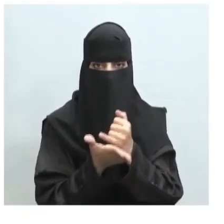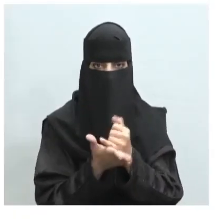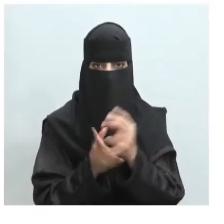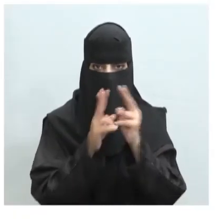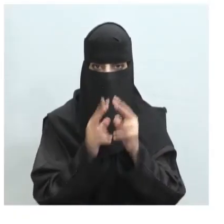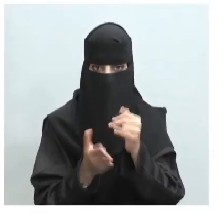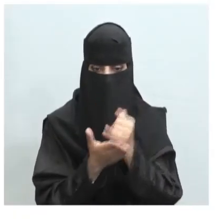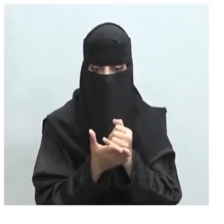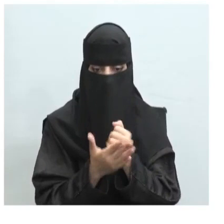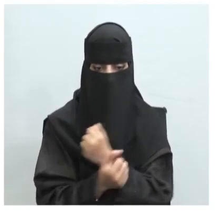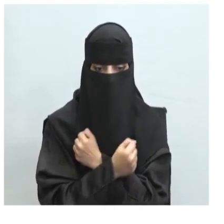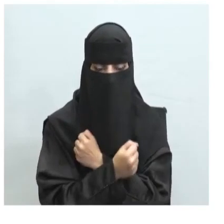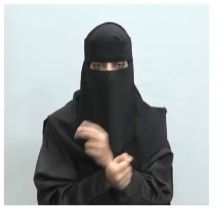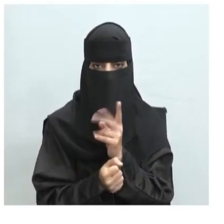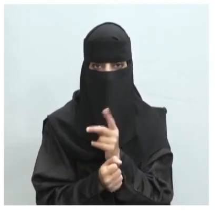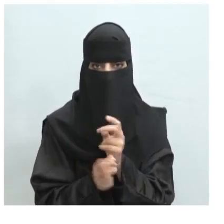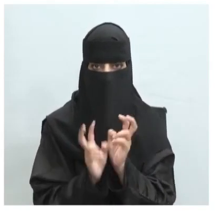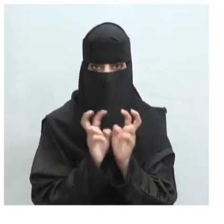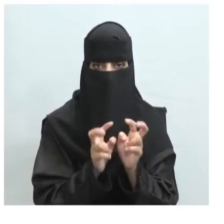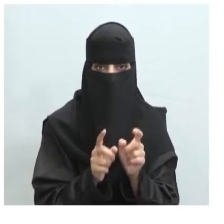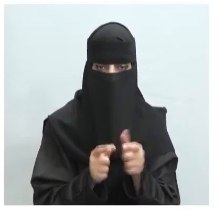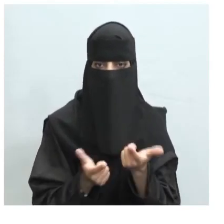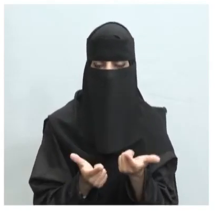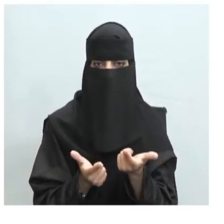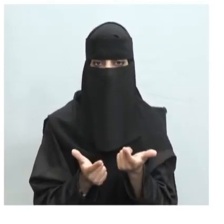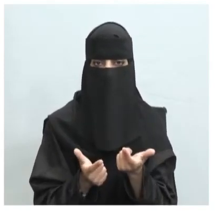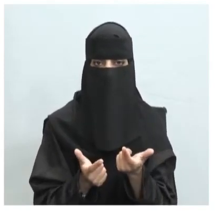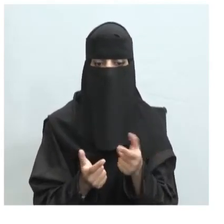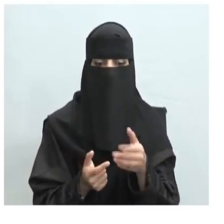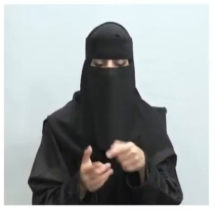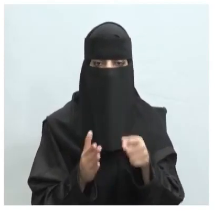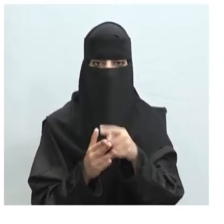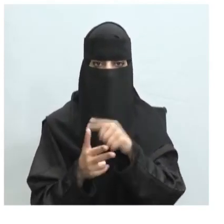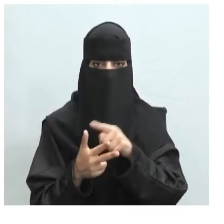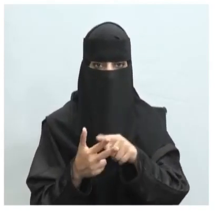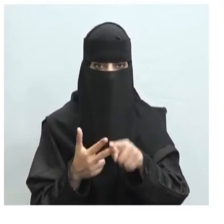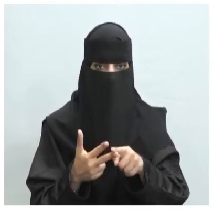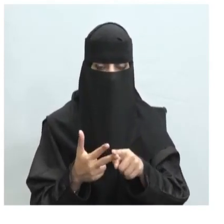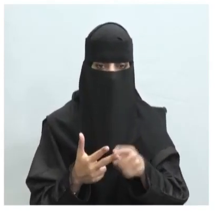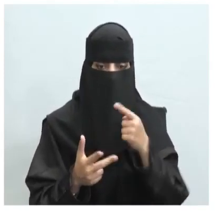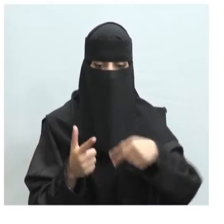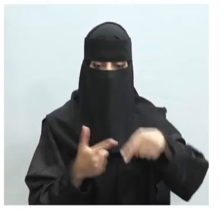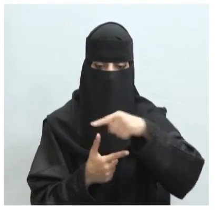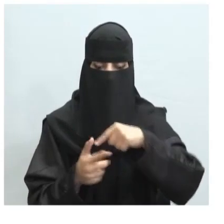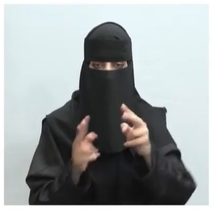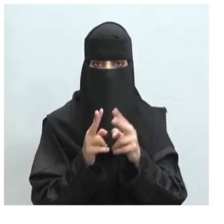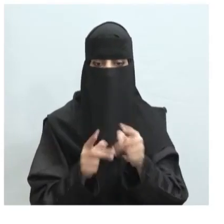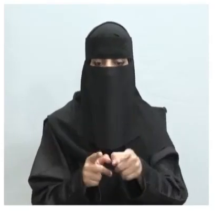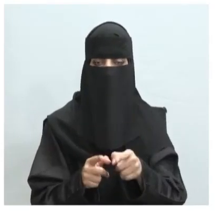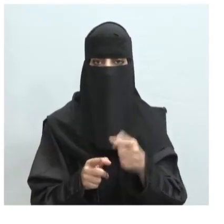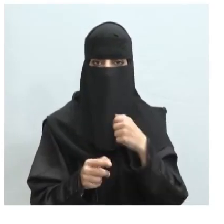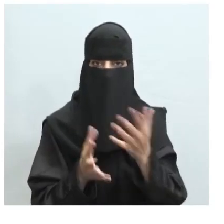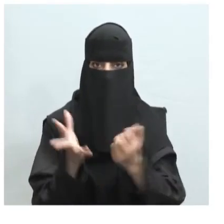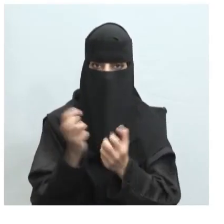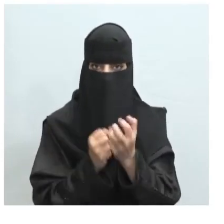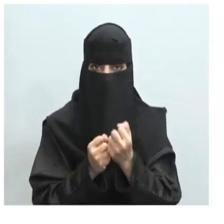كهربائي وكذلك مقاومه هذا يؤدي الى ما نسميه بالدائره الكهربائيه سوف